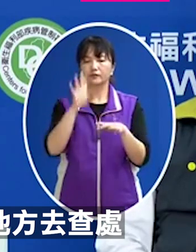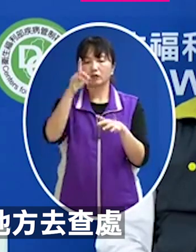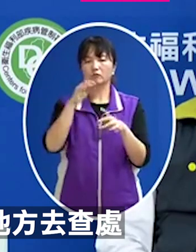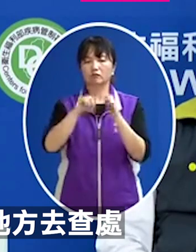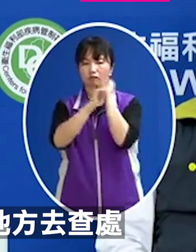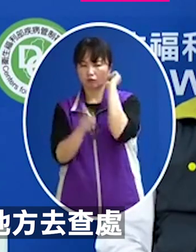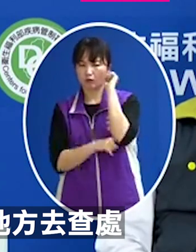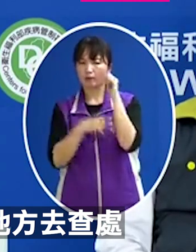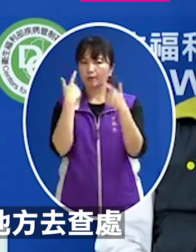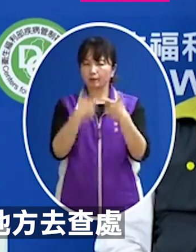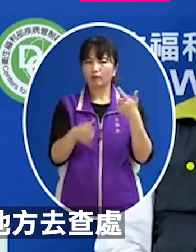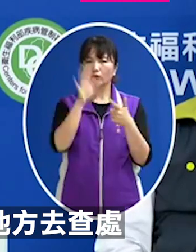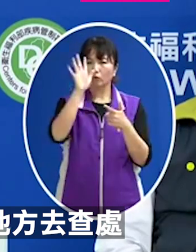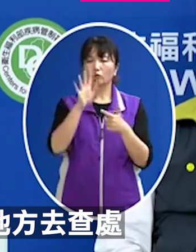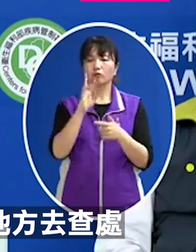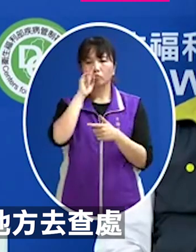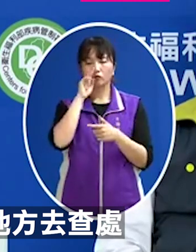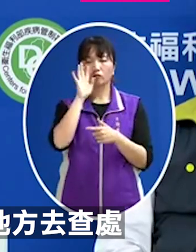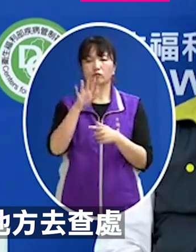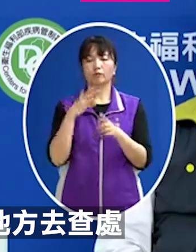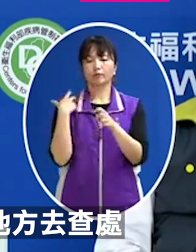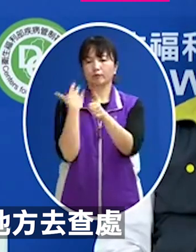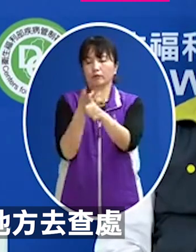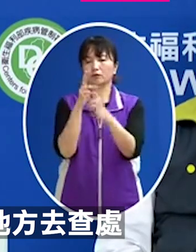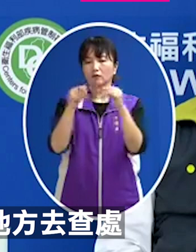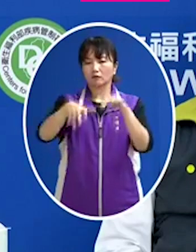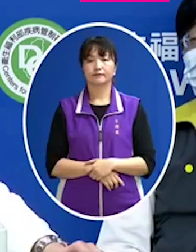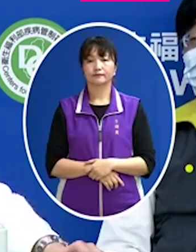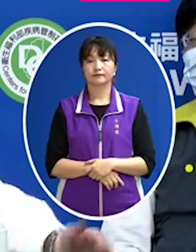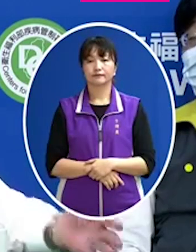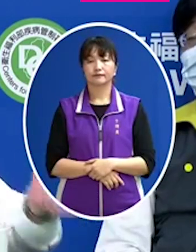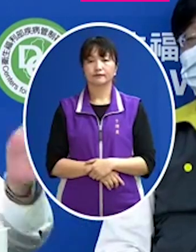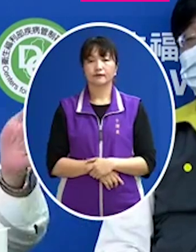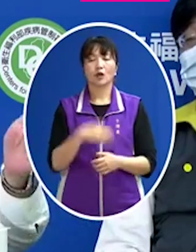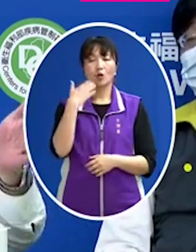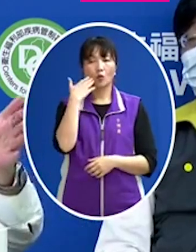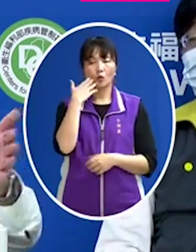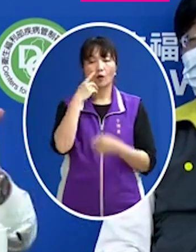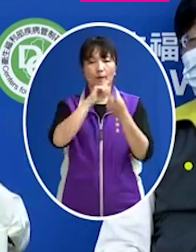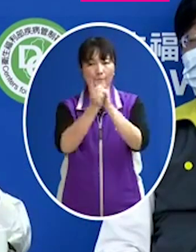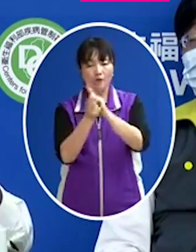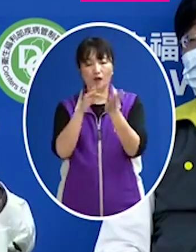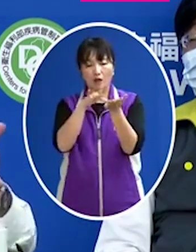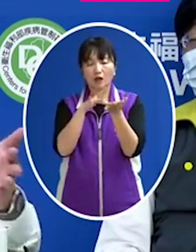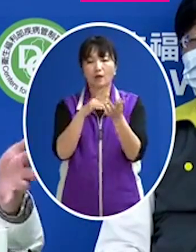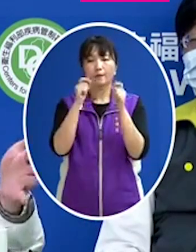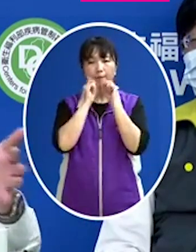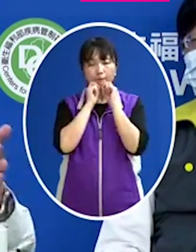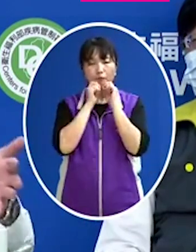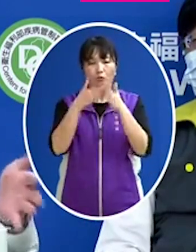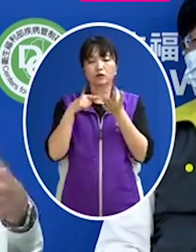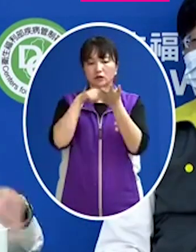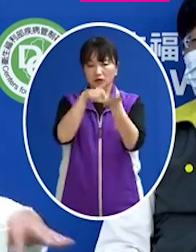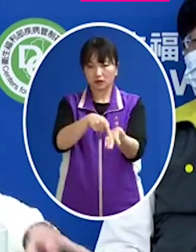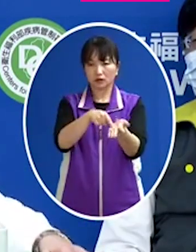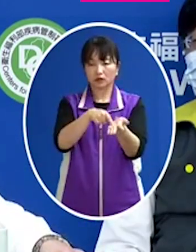法规有不符合的地方，那我们就会交给地方去查处。就是说，如果要变成是药品，哈、哦，那就要来申请我